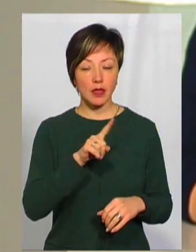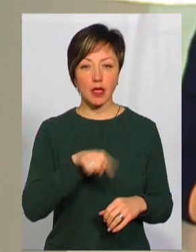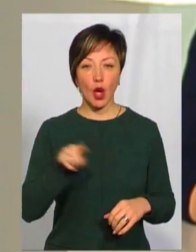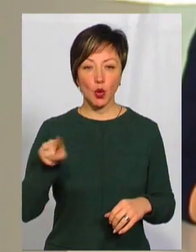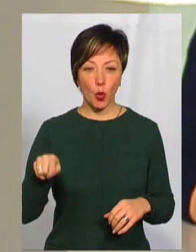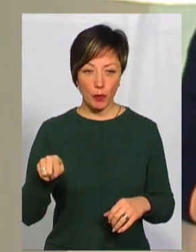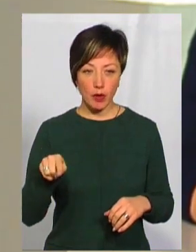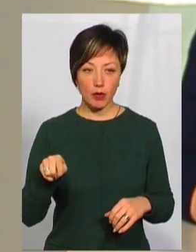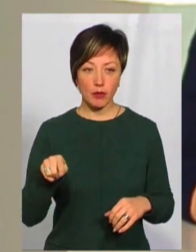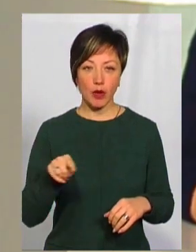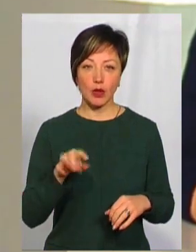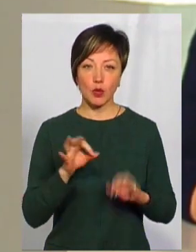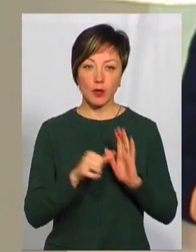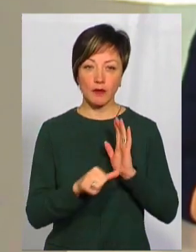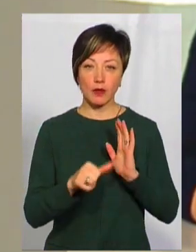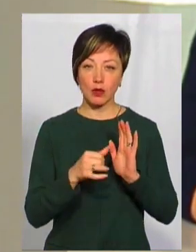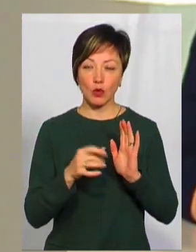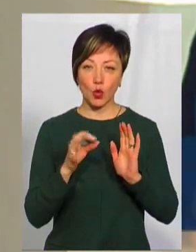номером